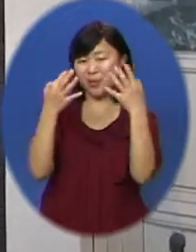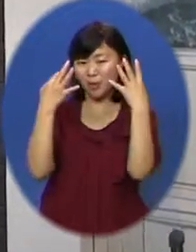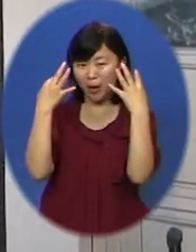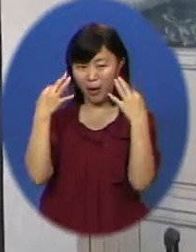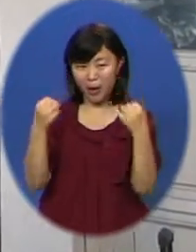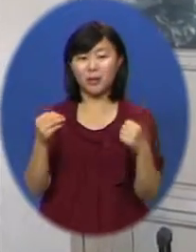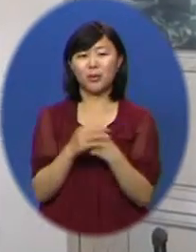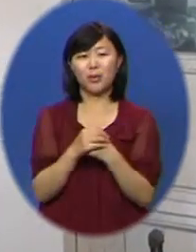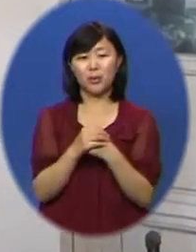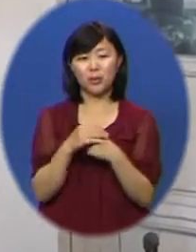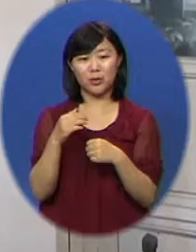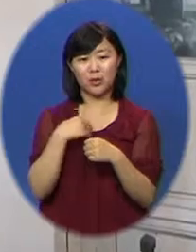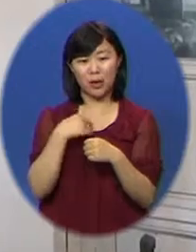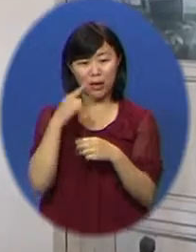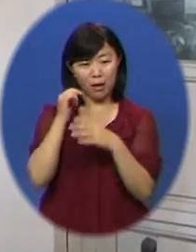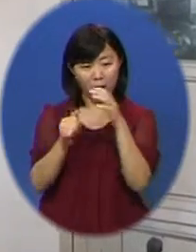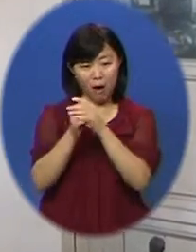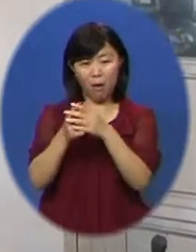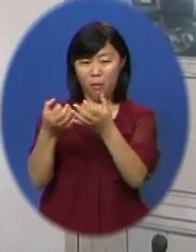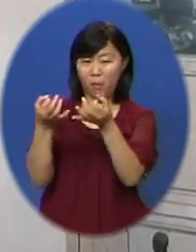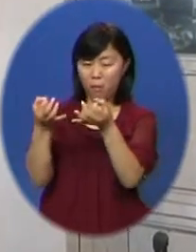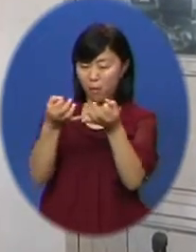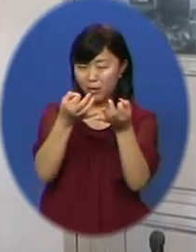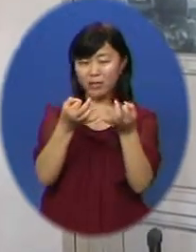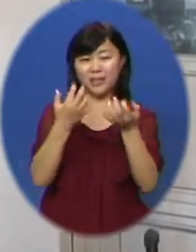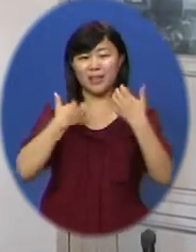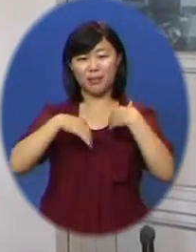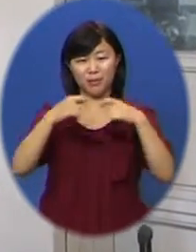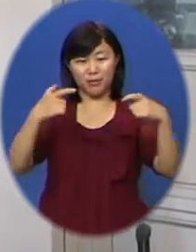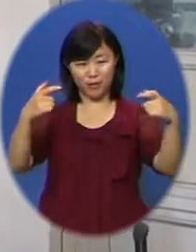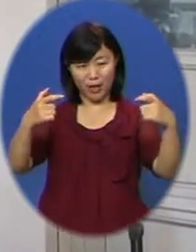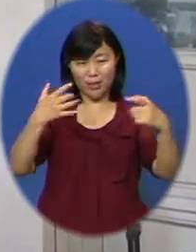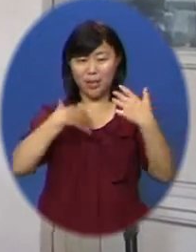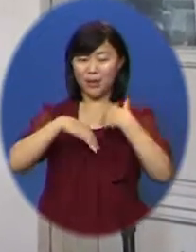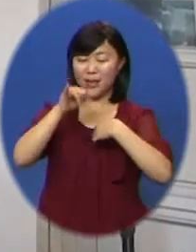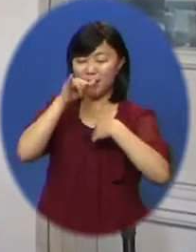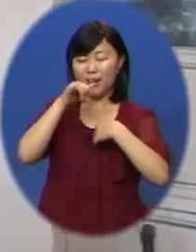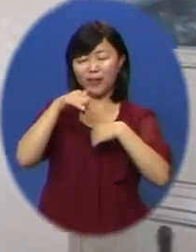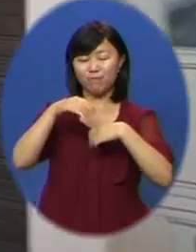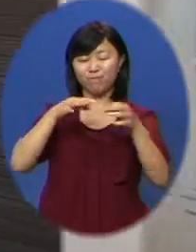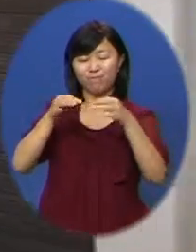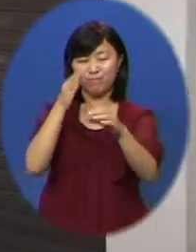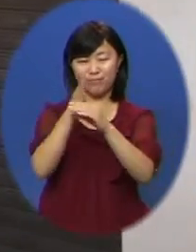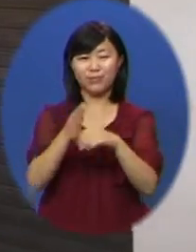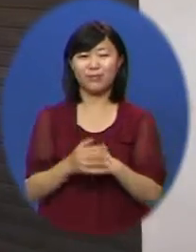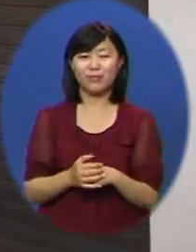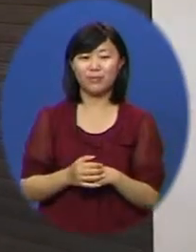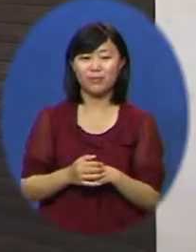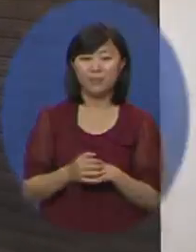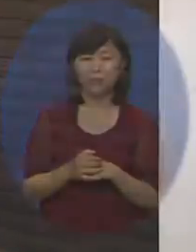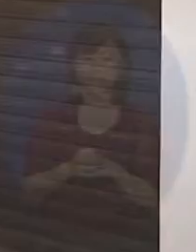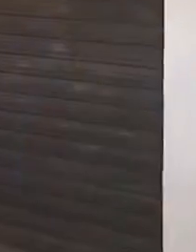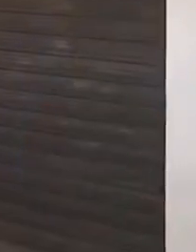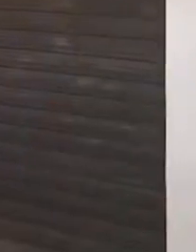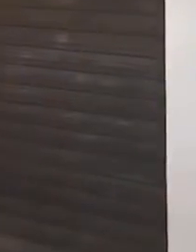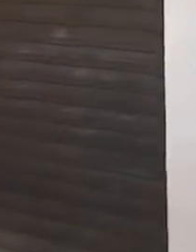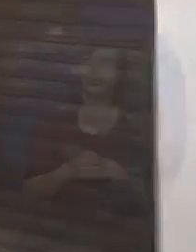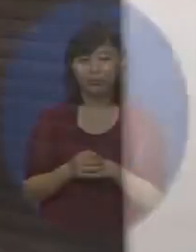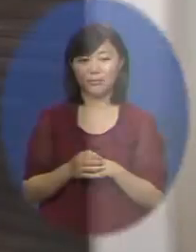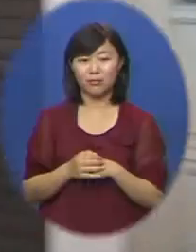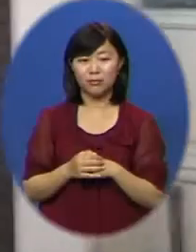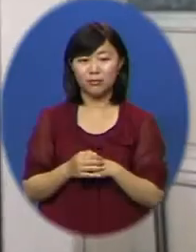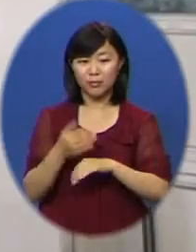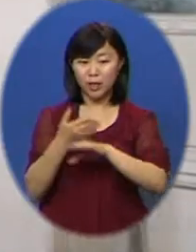특히나 봐주는 사람들이 있어야지 이제 재밌는 분야여서 재밌게 하고 있습니다. 다른 시장도